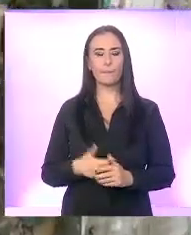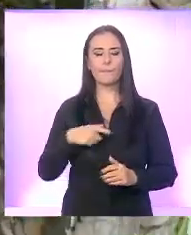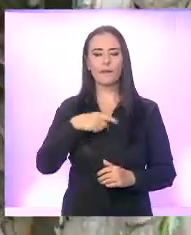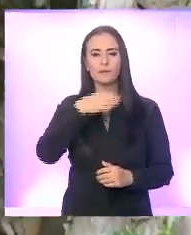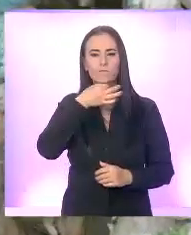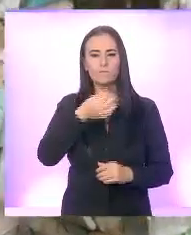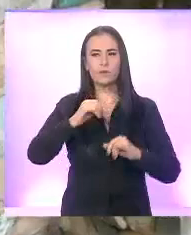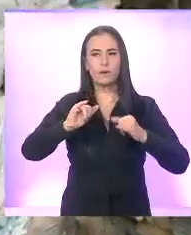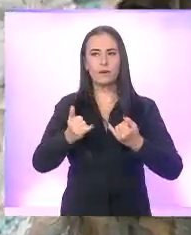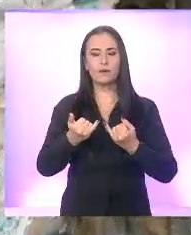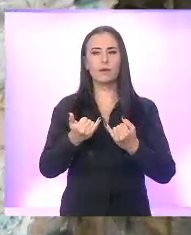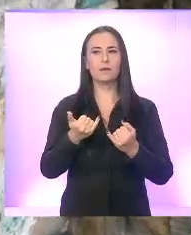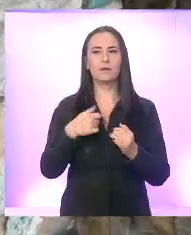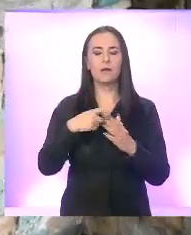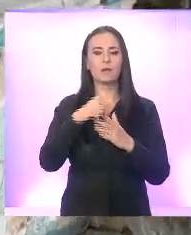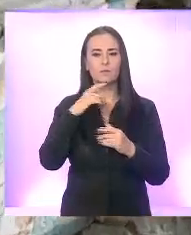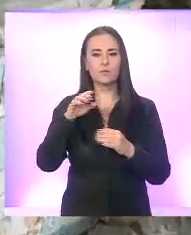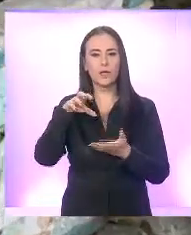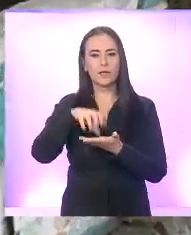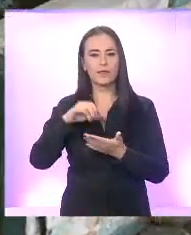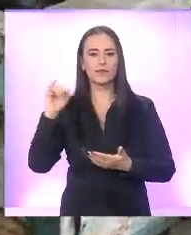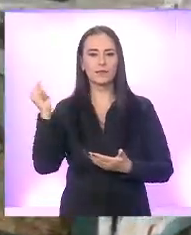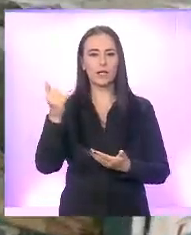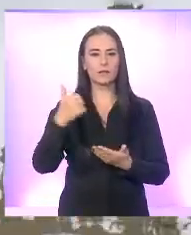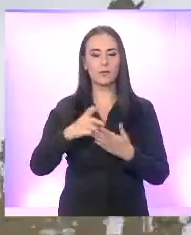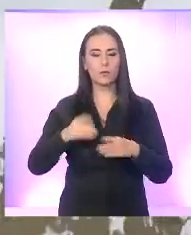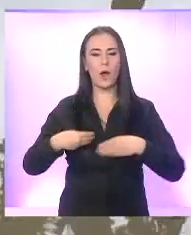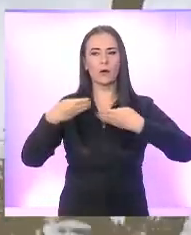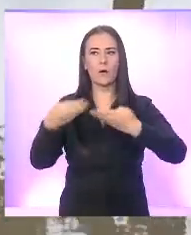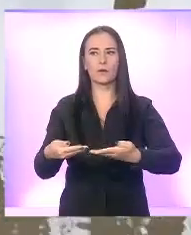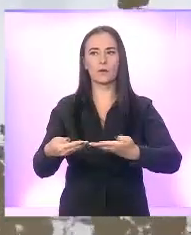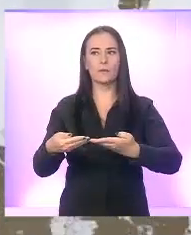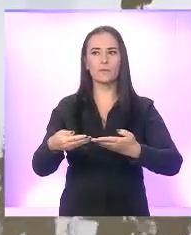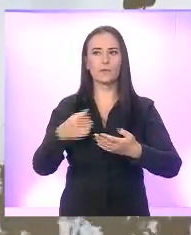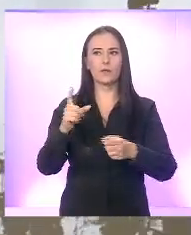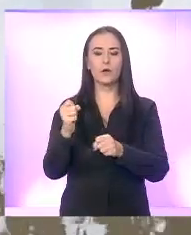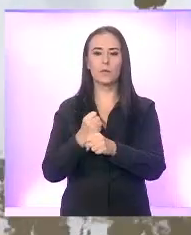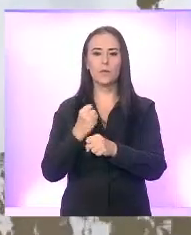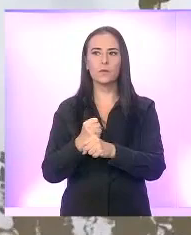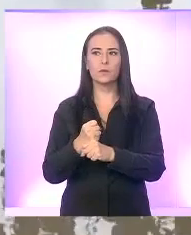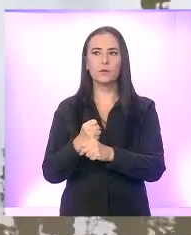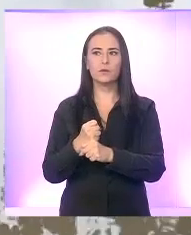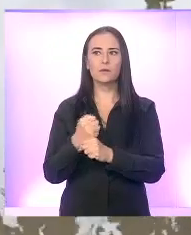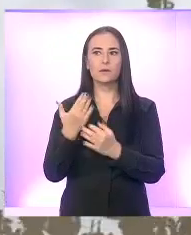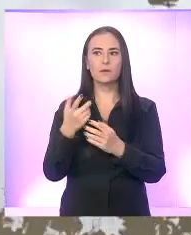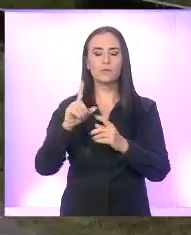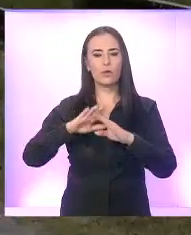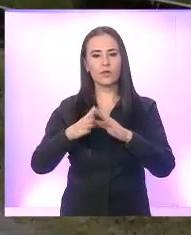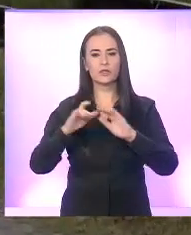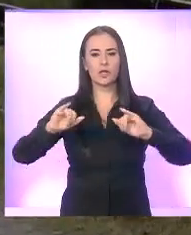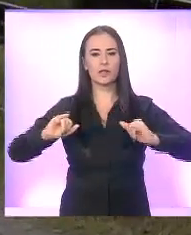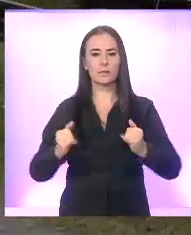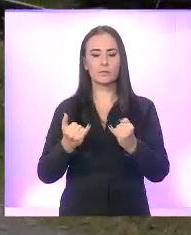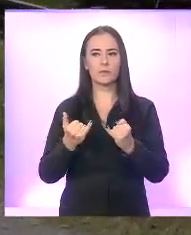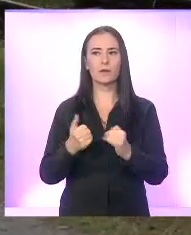să te mai urci în tren pe o distanță lungă. Pentru că a te urca 2 ore să stai în tren, zici câte se pot întâmpla totuși